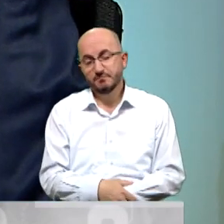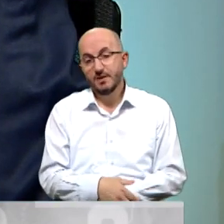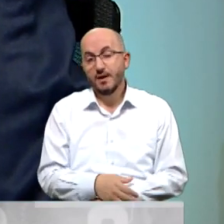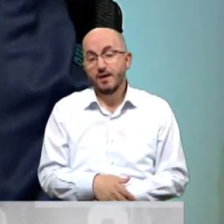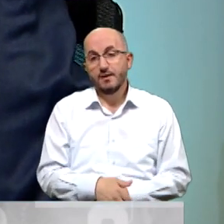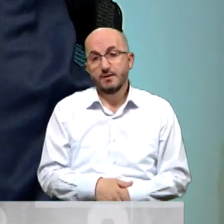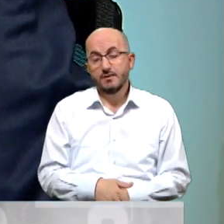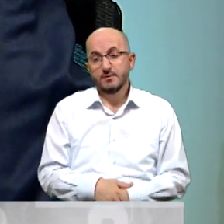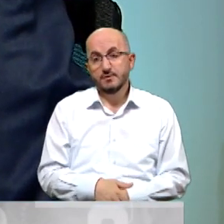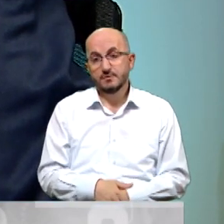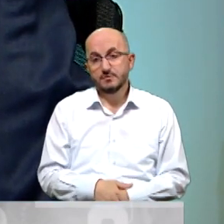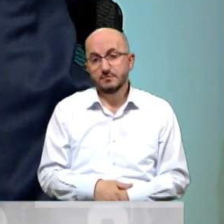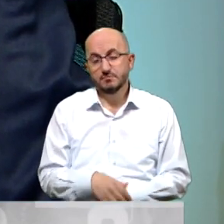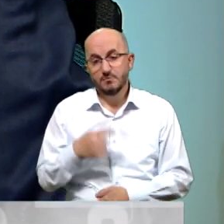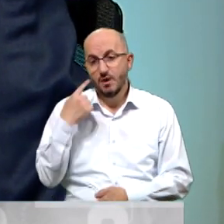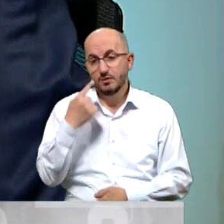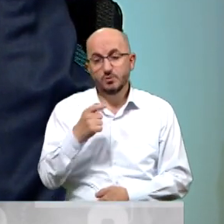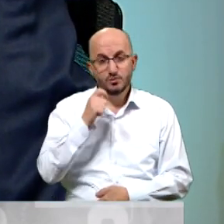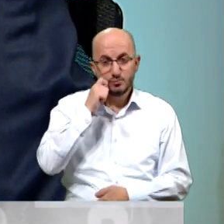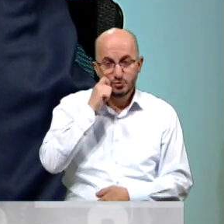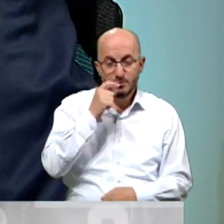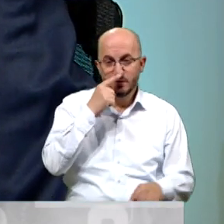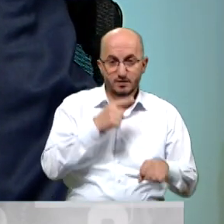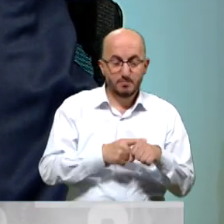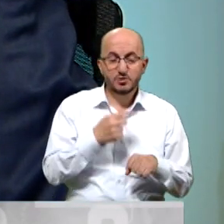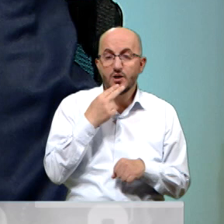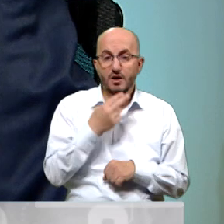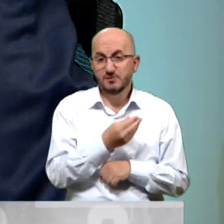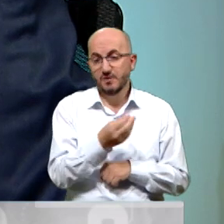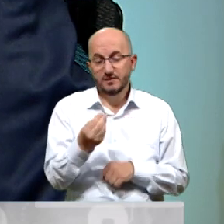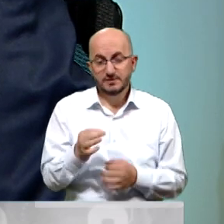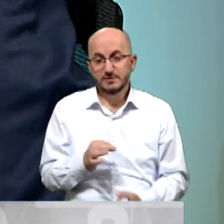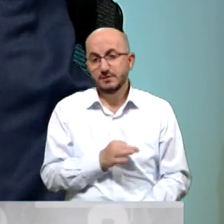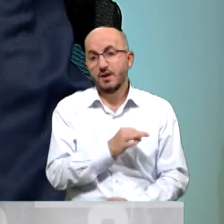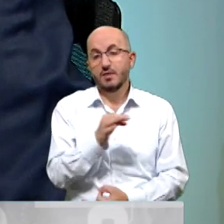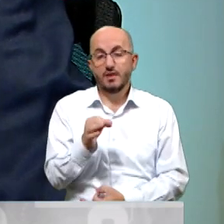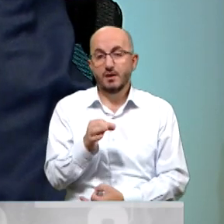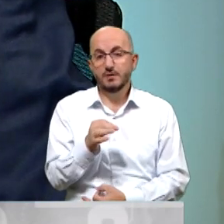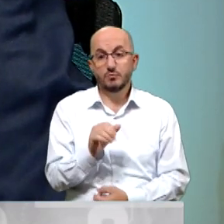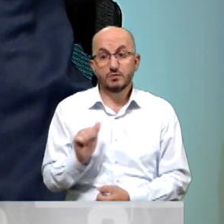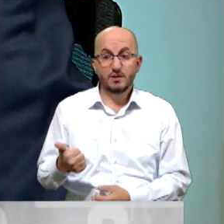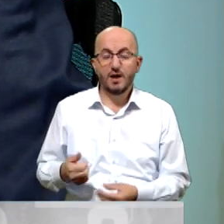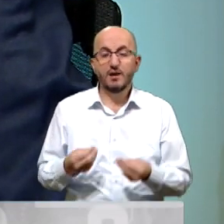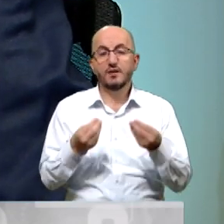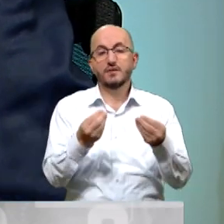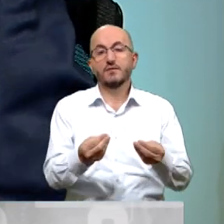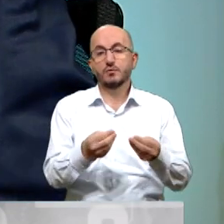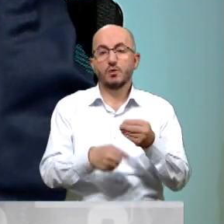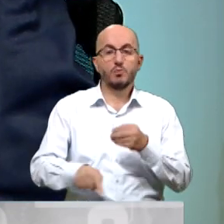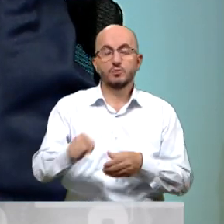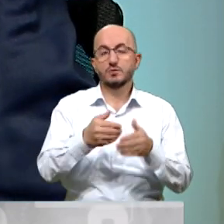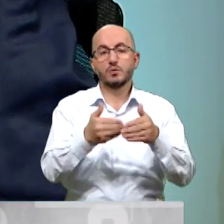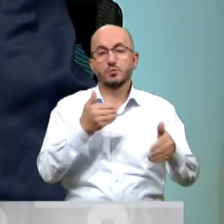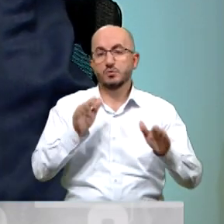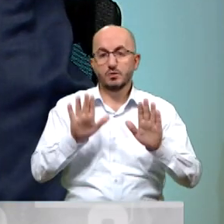hikmetse, yani bakıyorsun Müslüman inanmış hanımefendiler, insanlar bunlara bir değer atfediyor. Bunlardan uzak